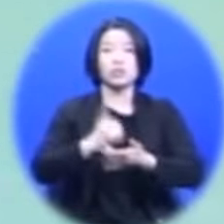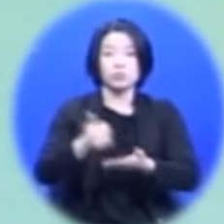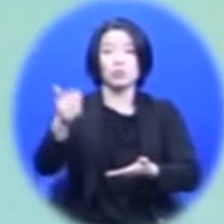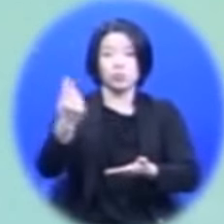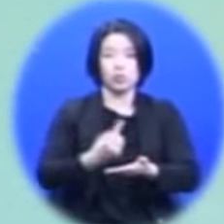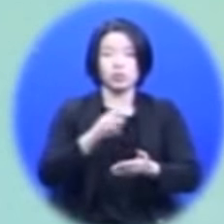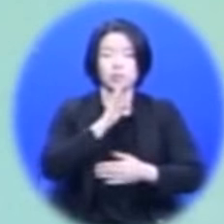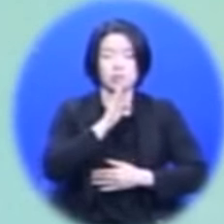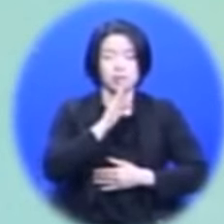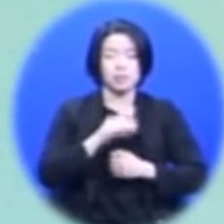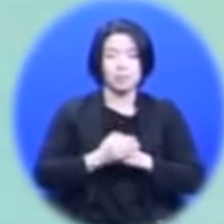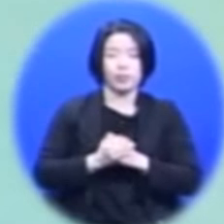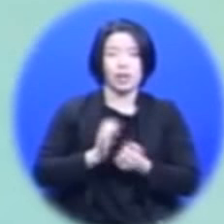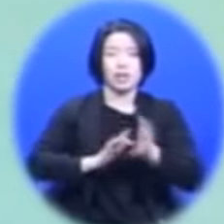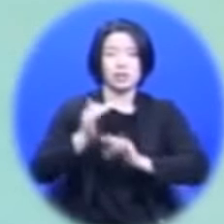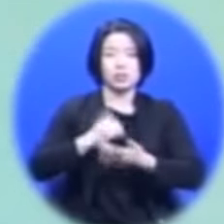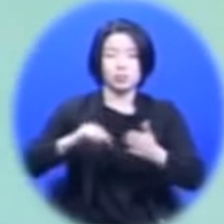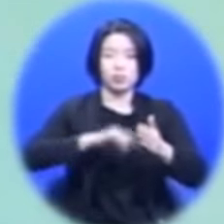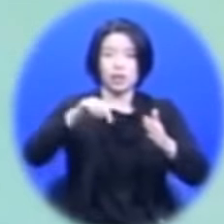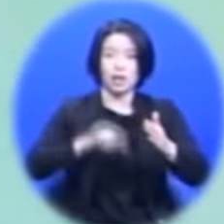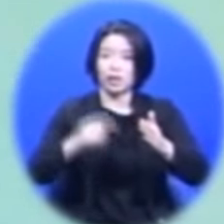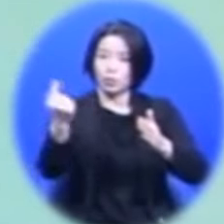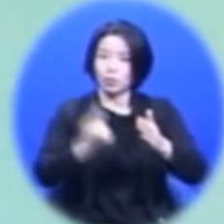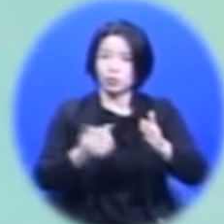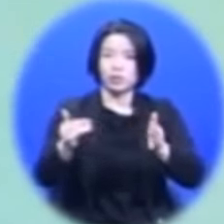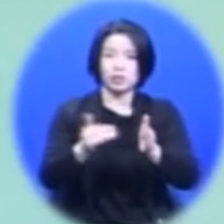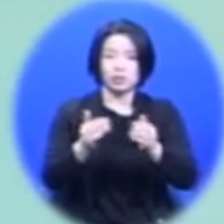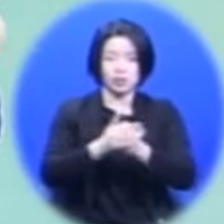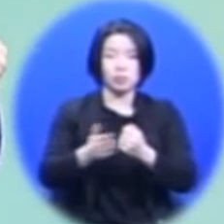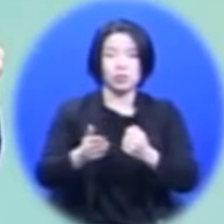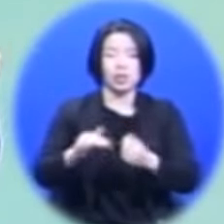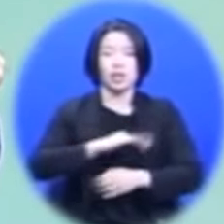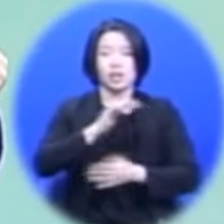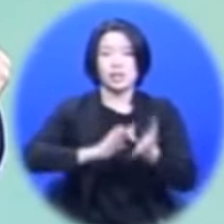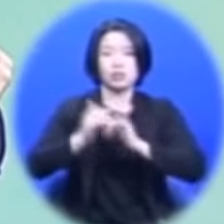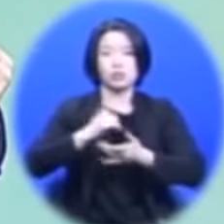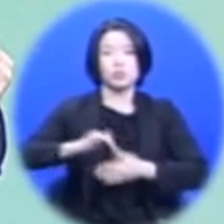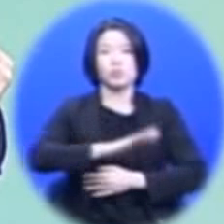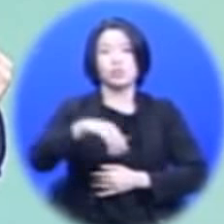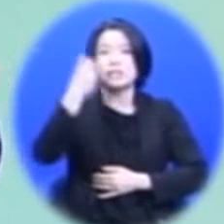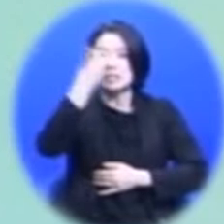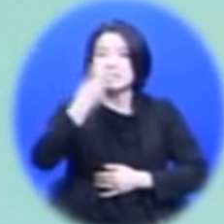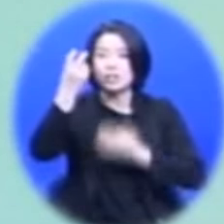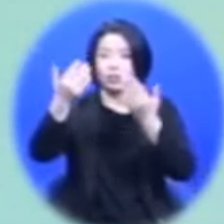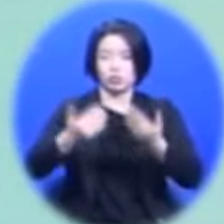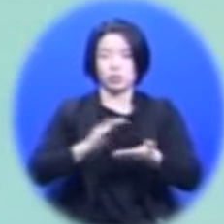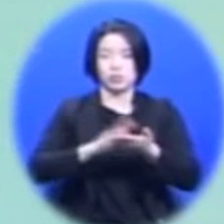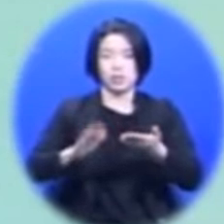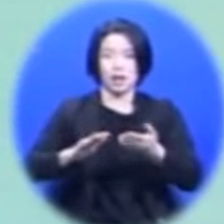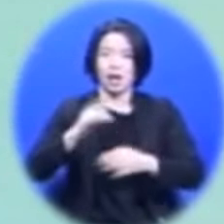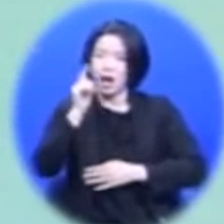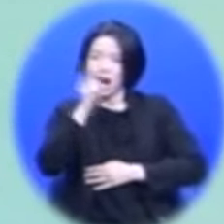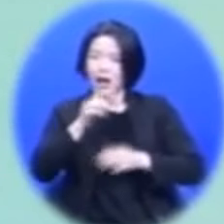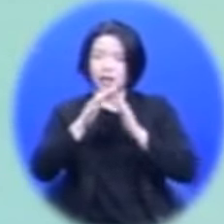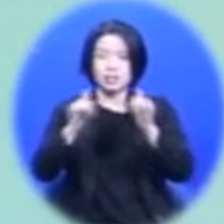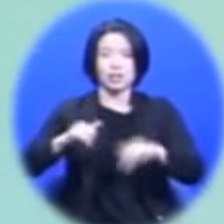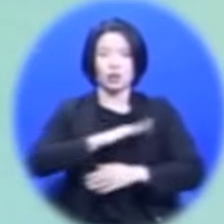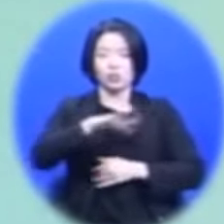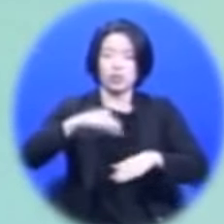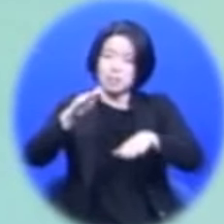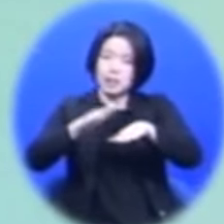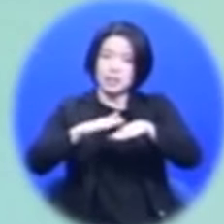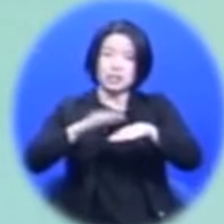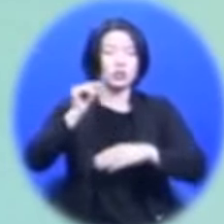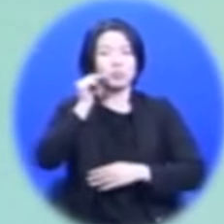거죠. 예수님이 우리 안에 오셨기 때문에 예수님이 우리를 지키십니다. 악한 자가 우리를 만지지도 못하게